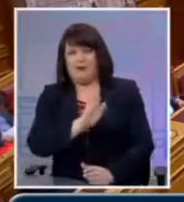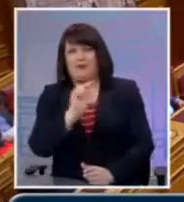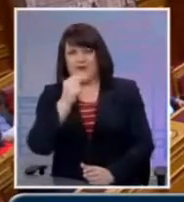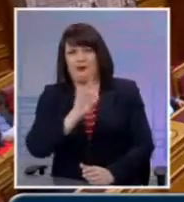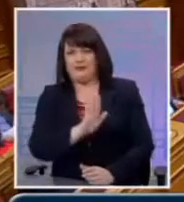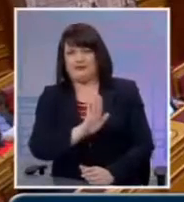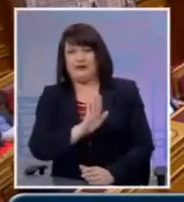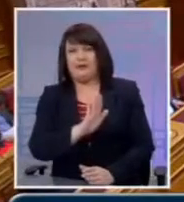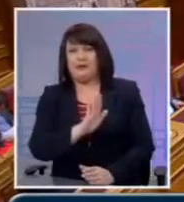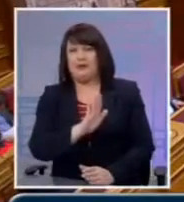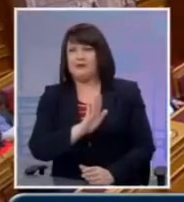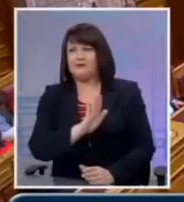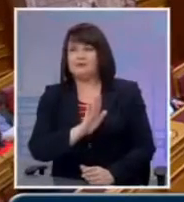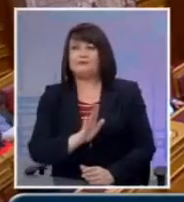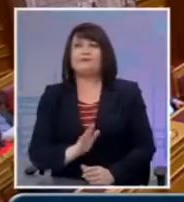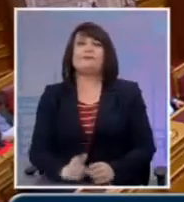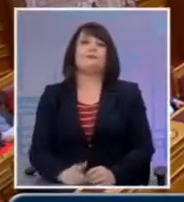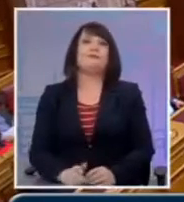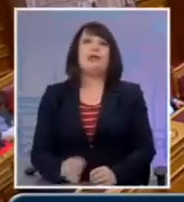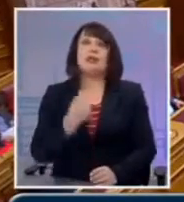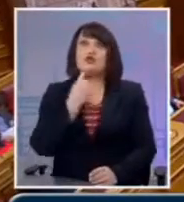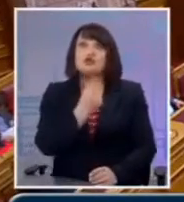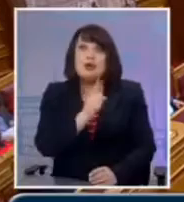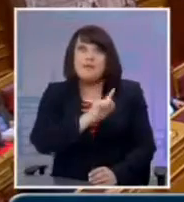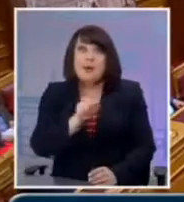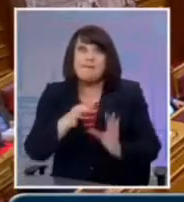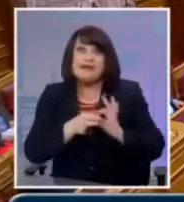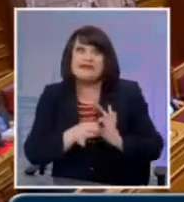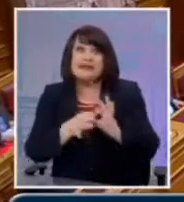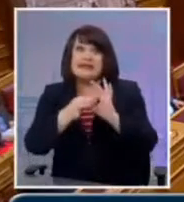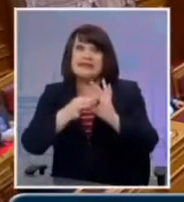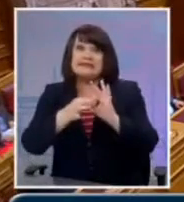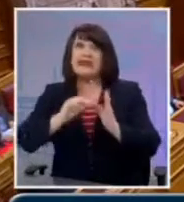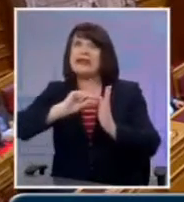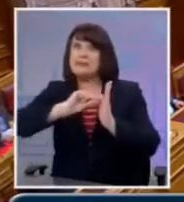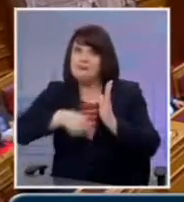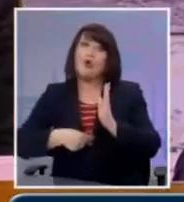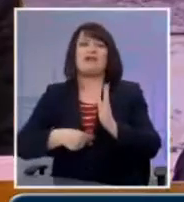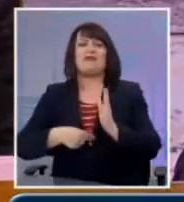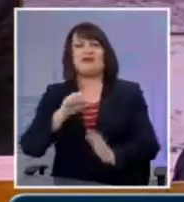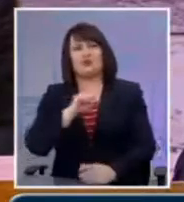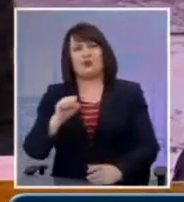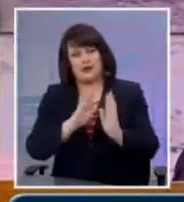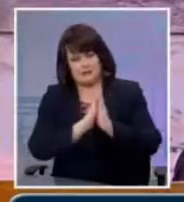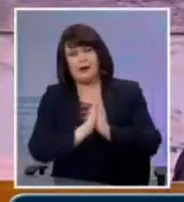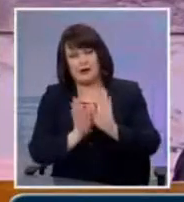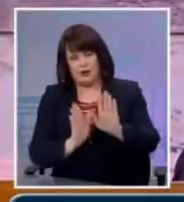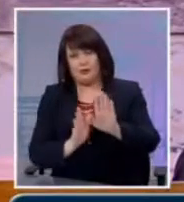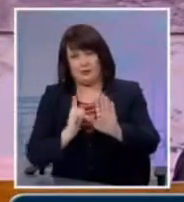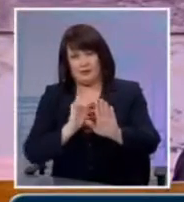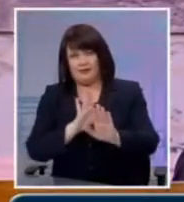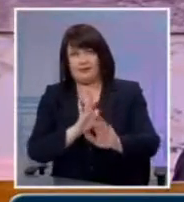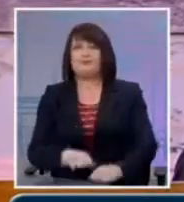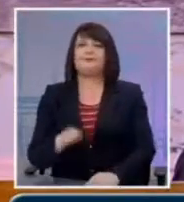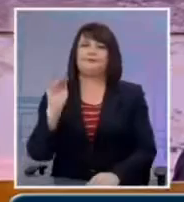συνάδελφη. Η τροπολογία αυτή σας είπα, είναι μη συνεχίσετε. Με υπογραφή Στουρνάρα. Κυρία Τελιγιορίδου, σας παρακαλώ, μπορείτε να σταματήσετε.